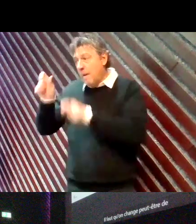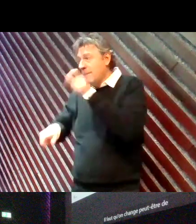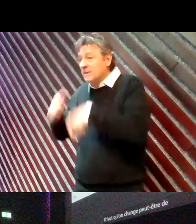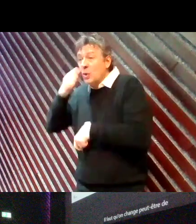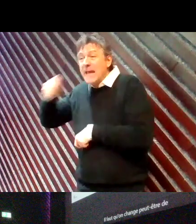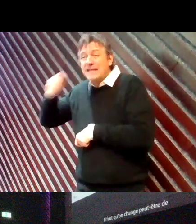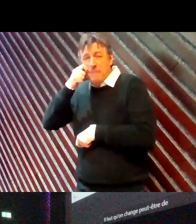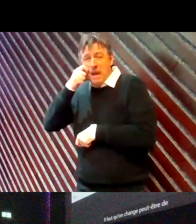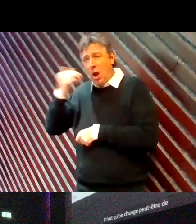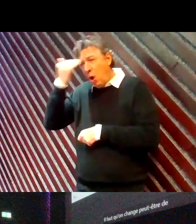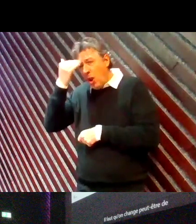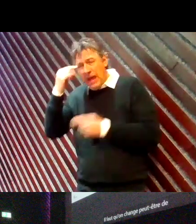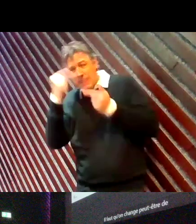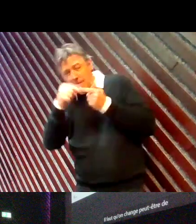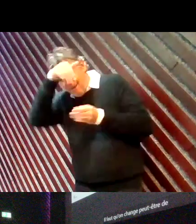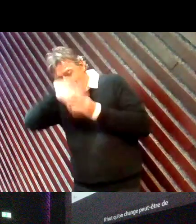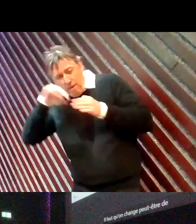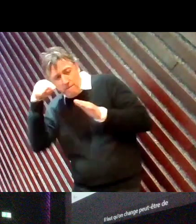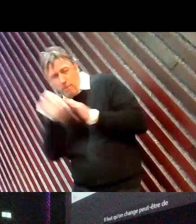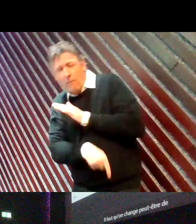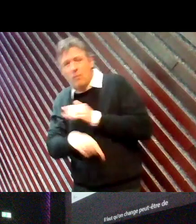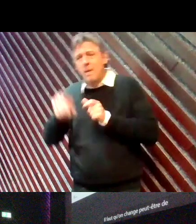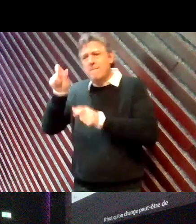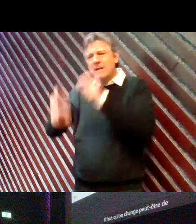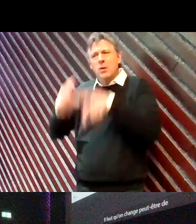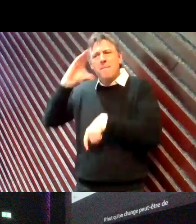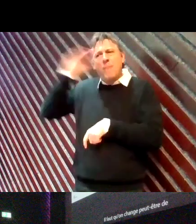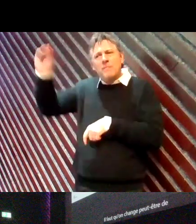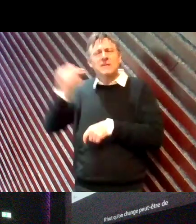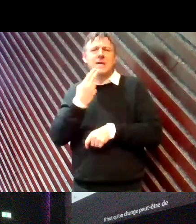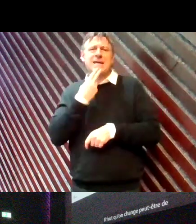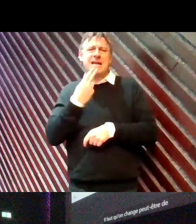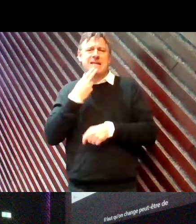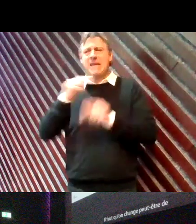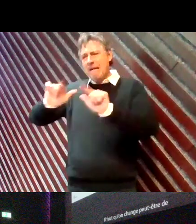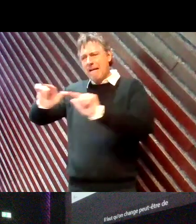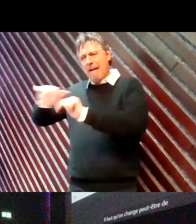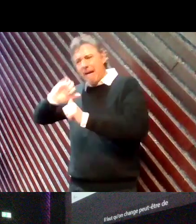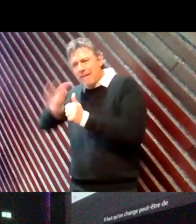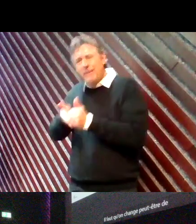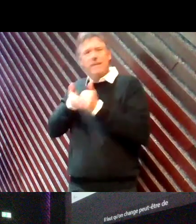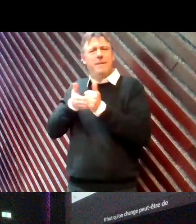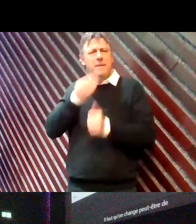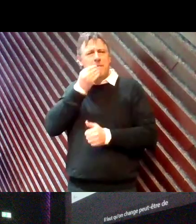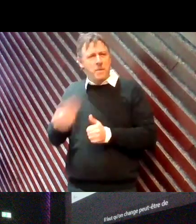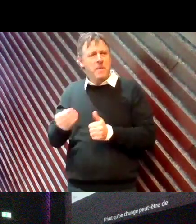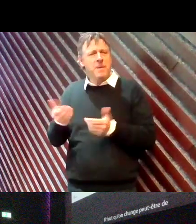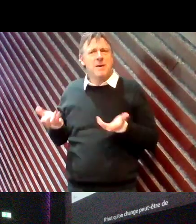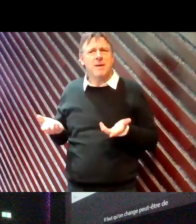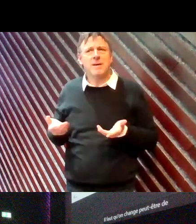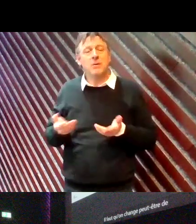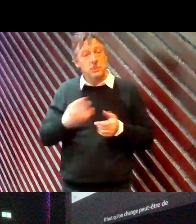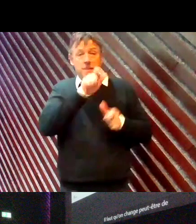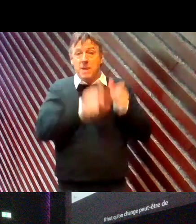connaissent leur sujet. Il y les professionnels qui sont des gens de qualité. Il y a évidemment les personnes handicapées, mais ça,